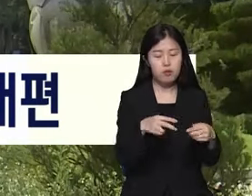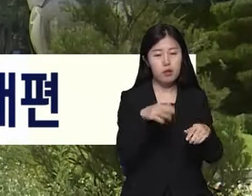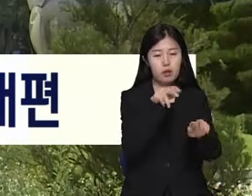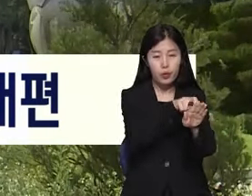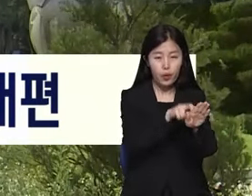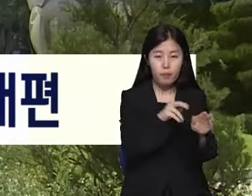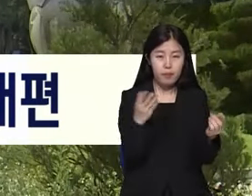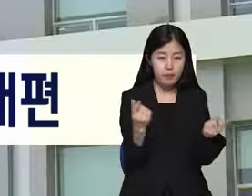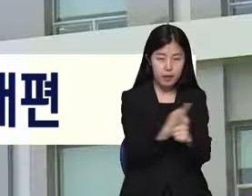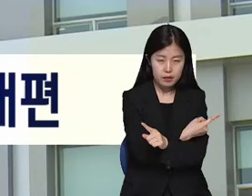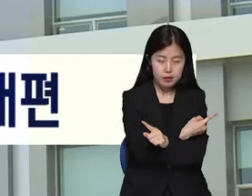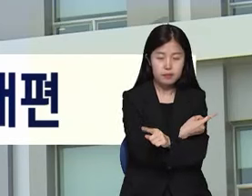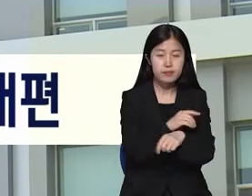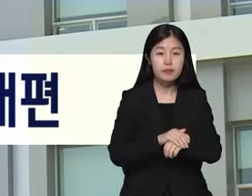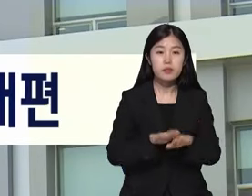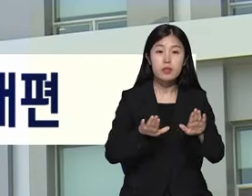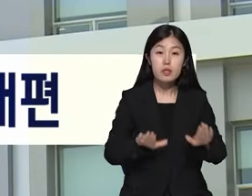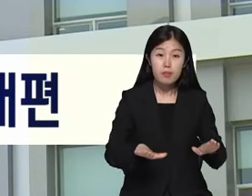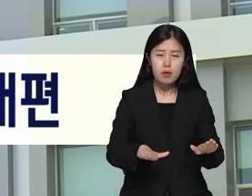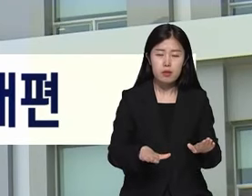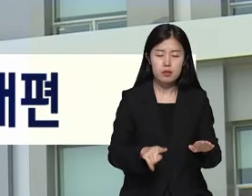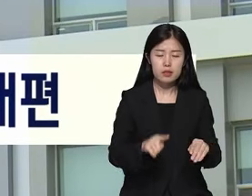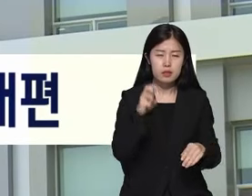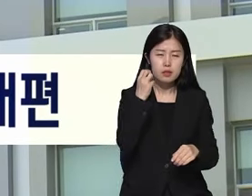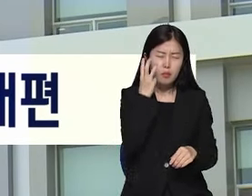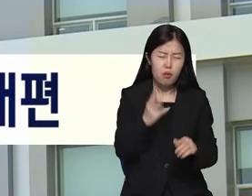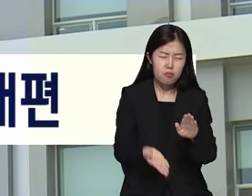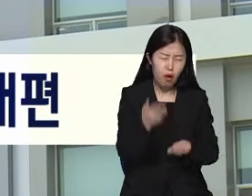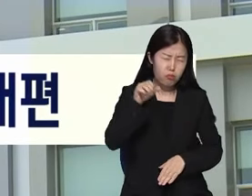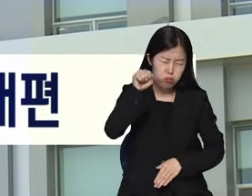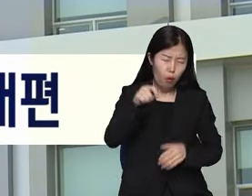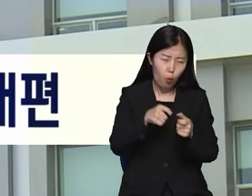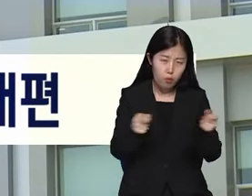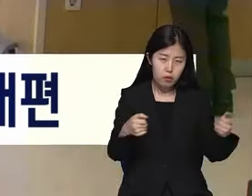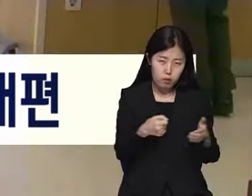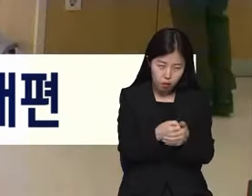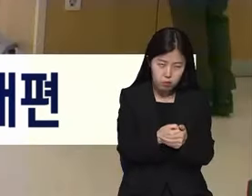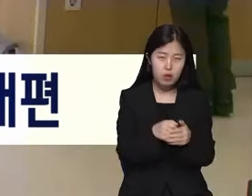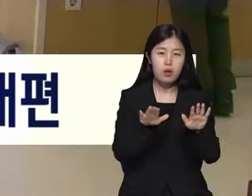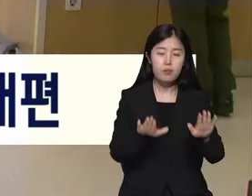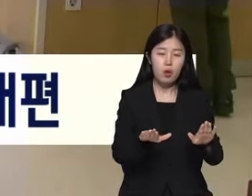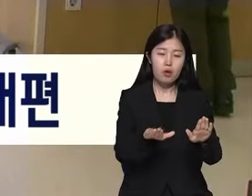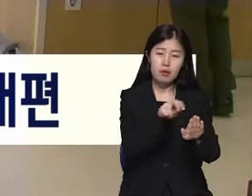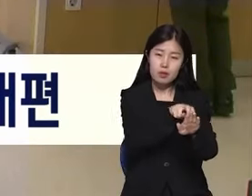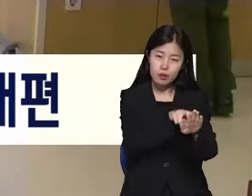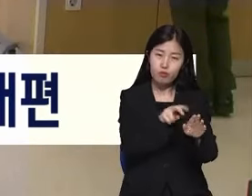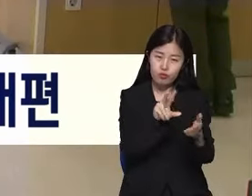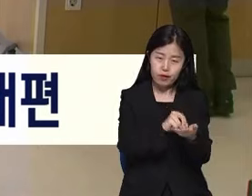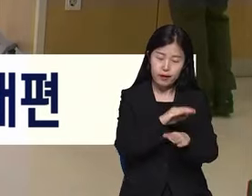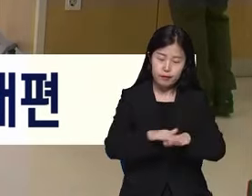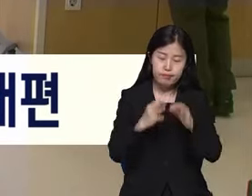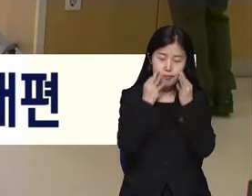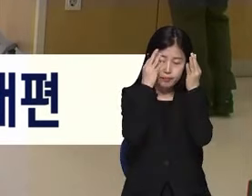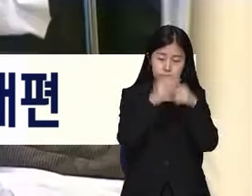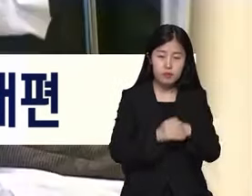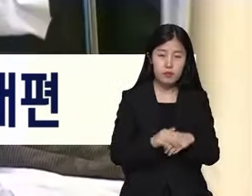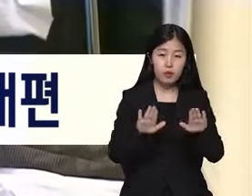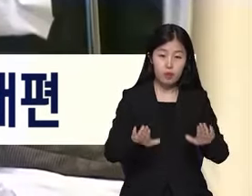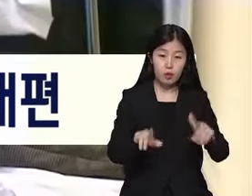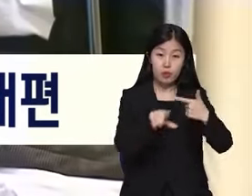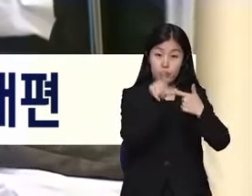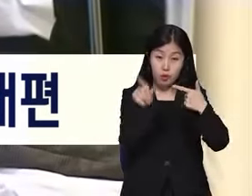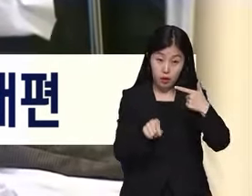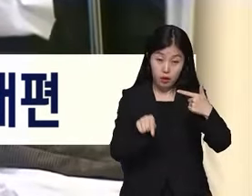따라 비상진료체계를 더욱 강화해 의료 공백을 최소화하기로 했다며 이같이 밝혔습니다. 오는 6월